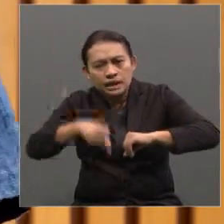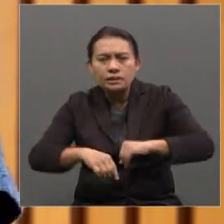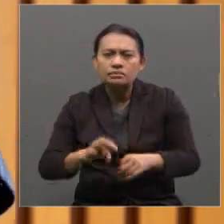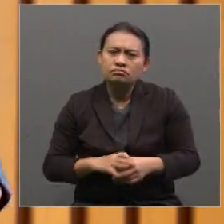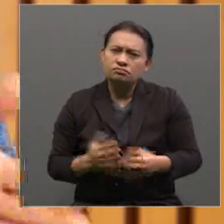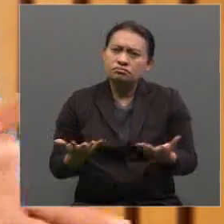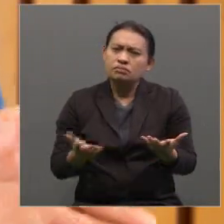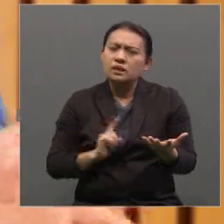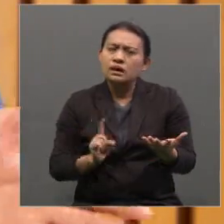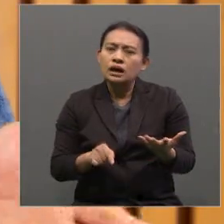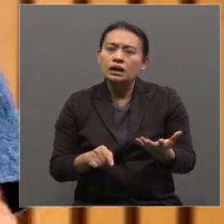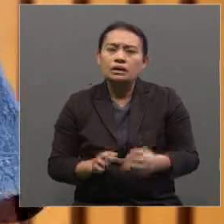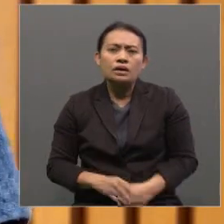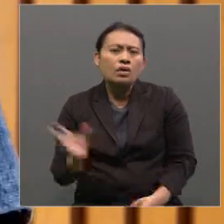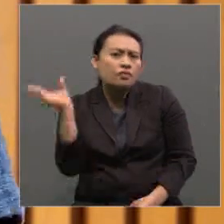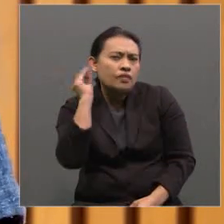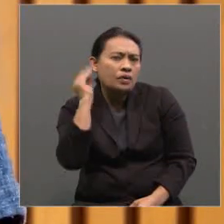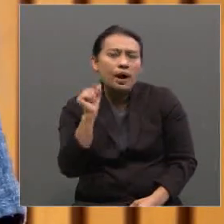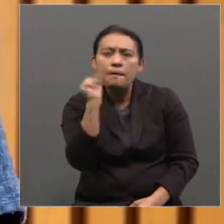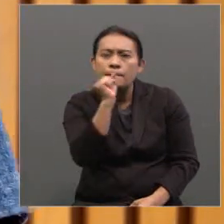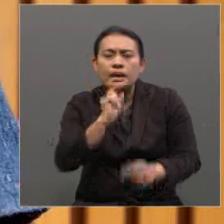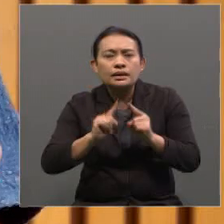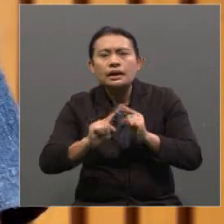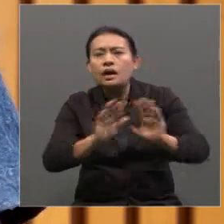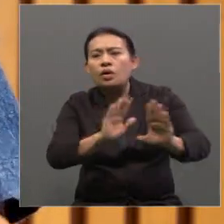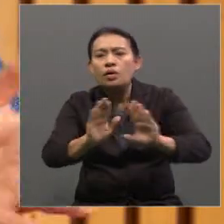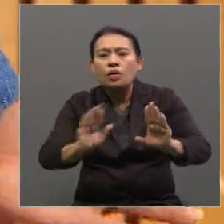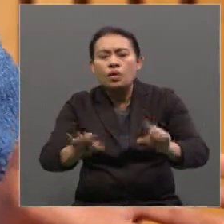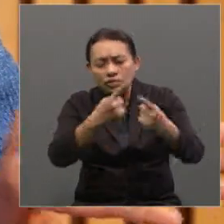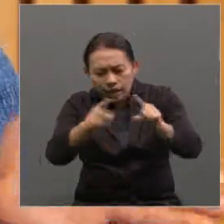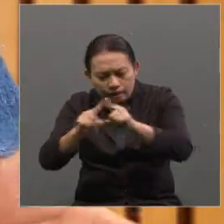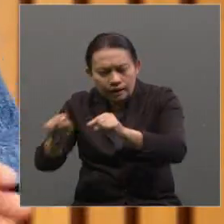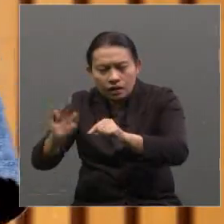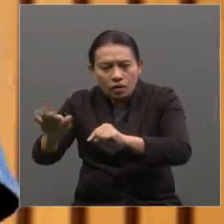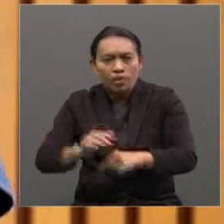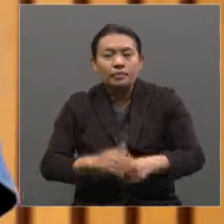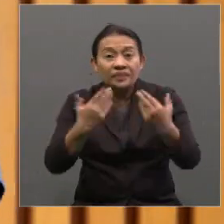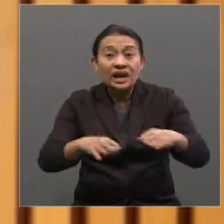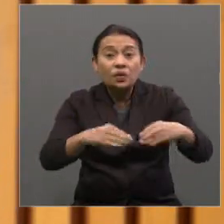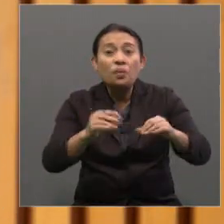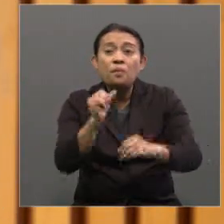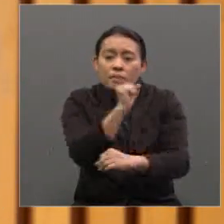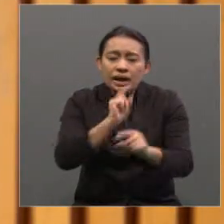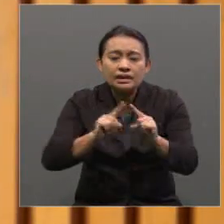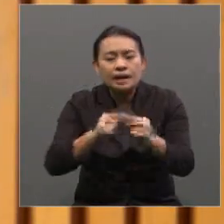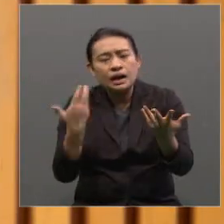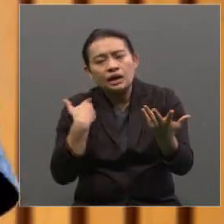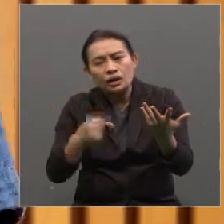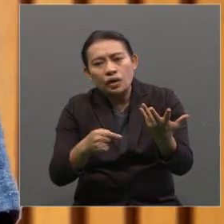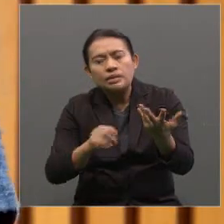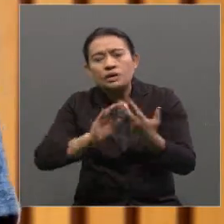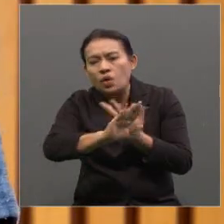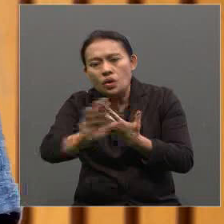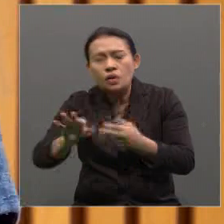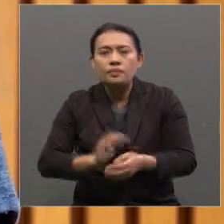รอ ่ ะก็มันก็เกิดจากคนฟังเพลงต้องการความหลากหลายไงจำได้ไหมครับแล้วมันก็เกิดค่ายเล็กค่ายน้อยเข้ามาต่อกรกับค่ายใหญ่ระบบธุ